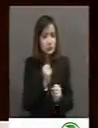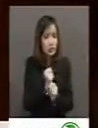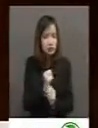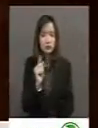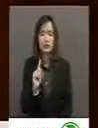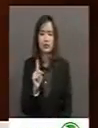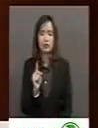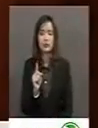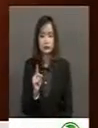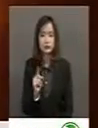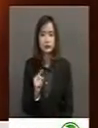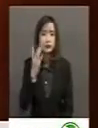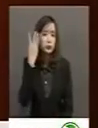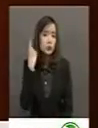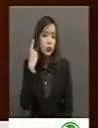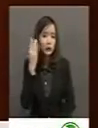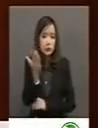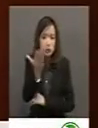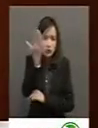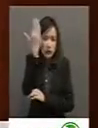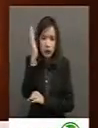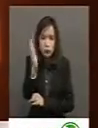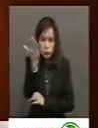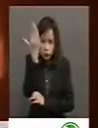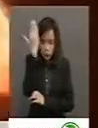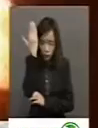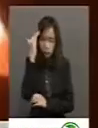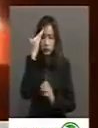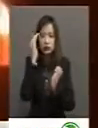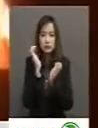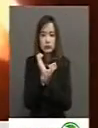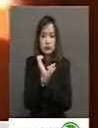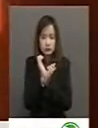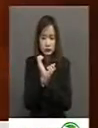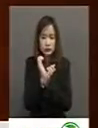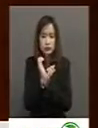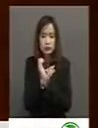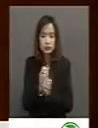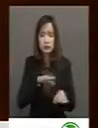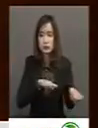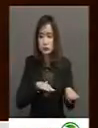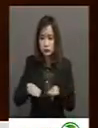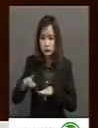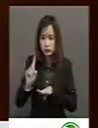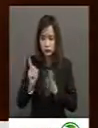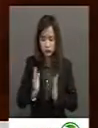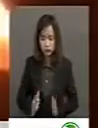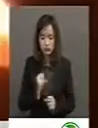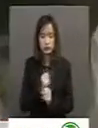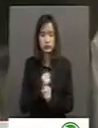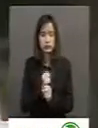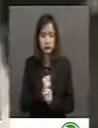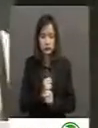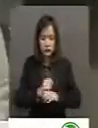ที่เกิดขึ้นนะคะเพราะว่าเมื่อเช้านี้ค่ะพลตำรวจโทสานิชมหาถาวรผู้บัญชาการตำรวจนครบาลพร้อมด้วยเจ้าหน้าที่กองพิสูจน์หลักฐ